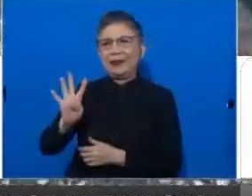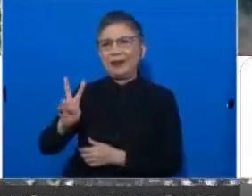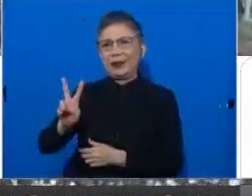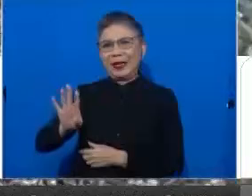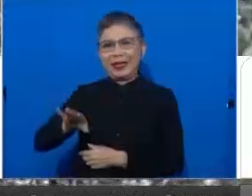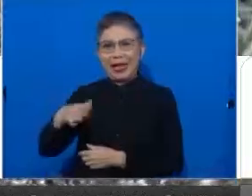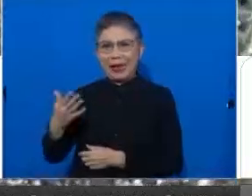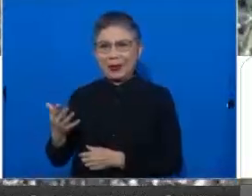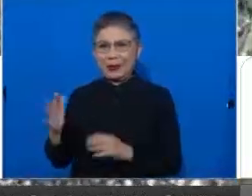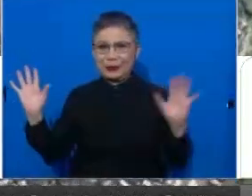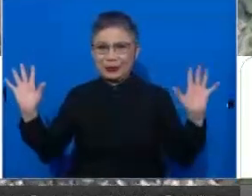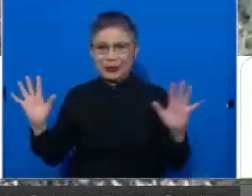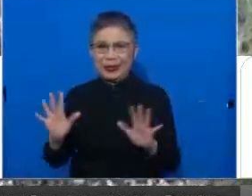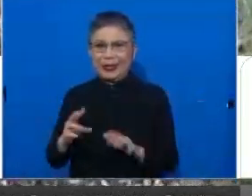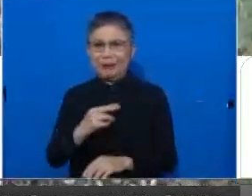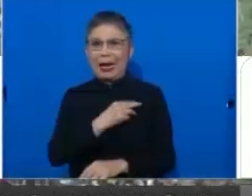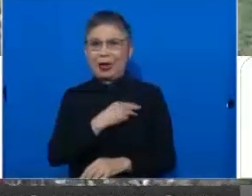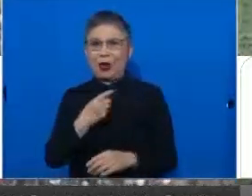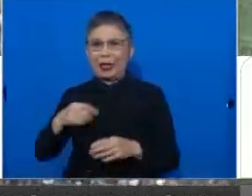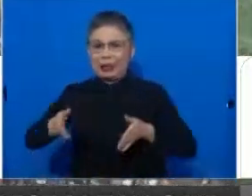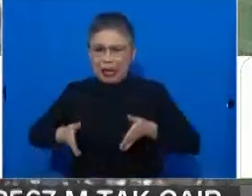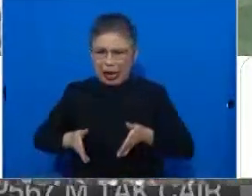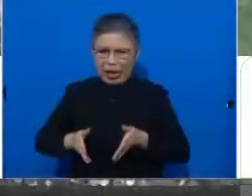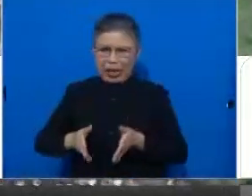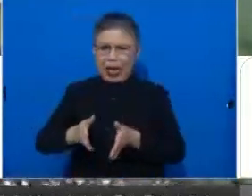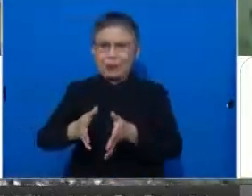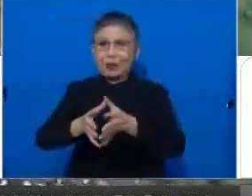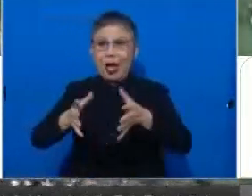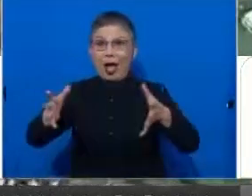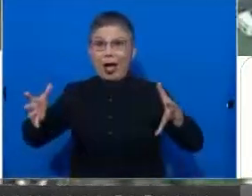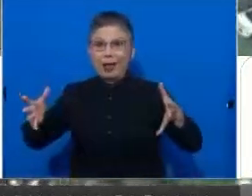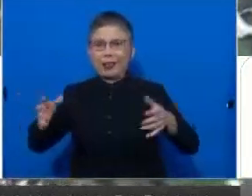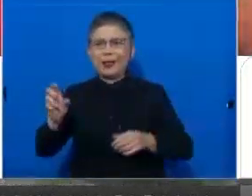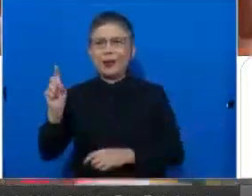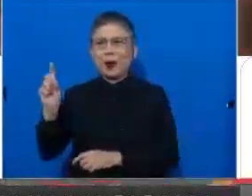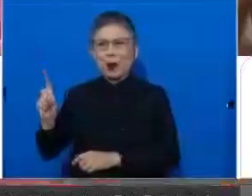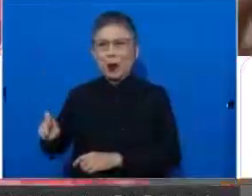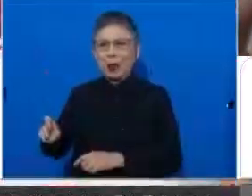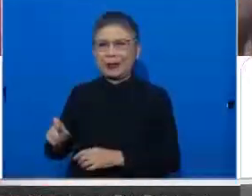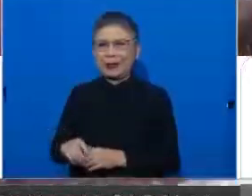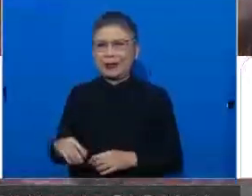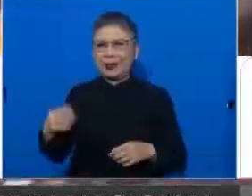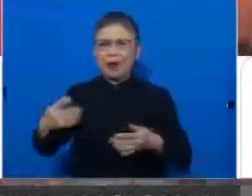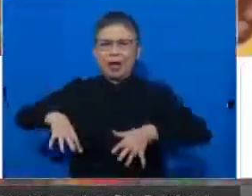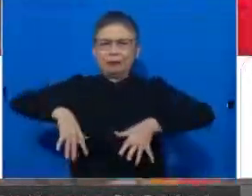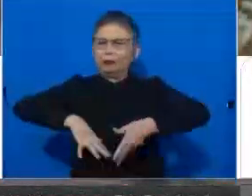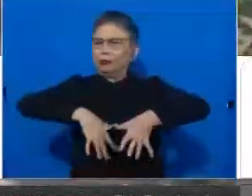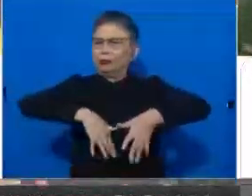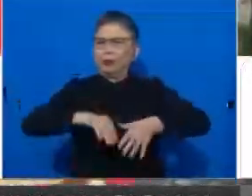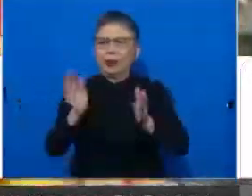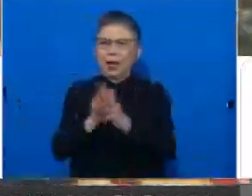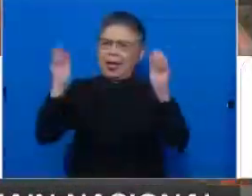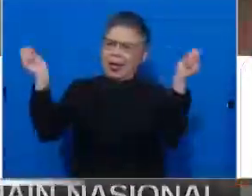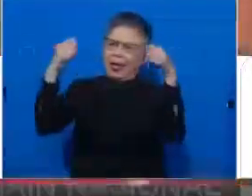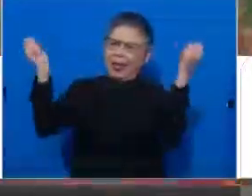Ribuan warga berkumpul di Balai Kota hingga sepanjang Jalan Juanda dan Sudirman, Bogor, Jawa Barat untuk menyaksikan perayaan Hari Jadi